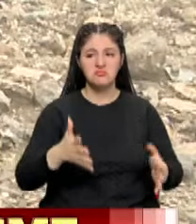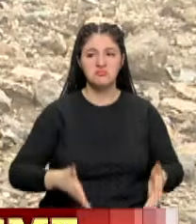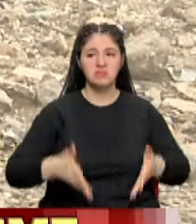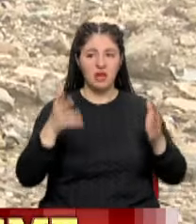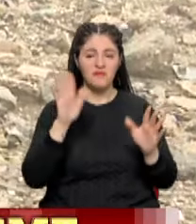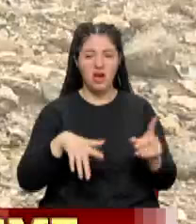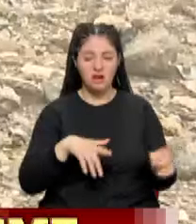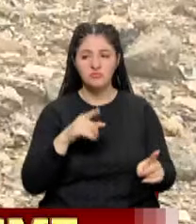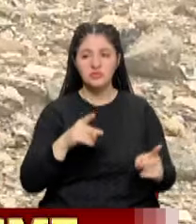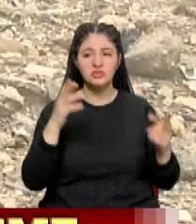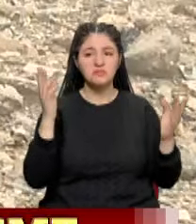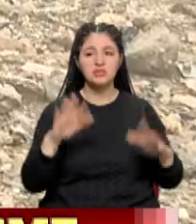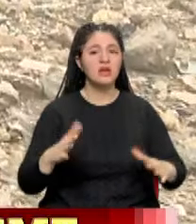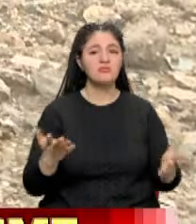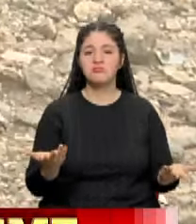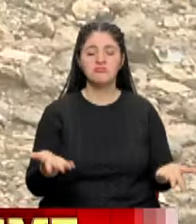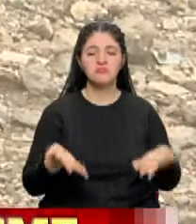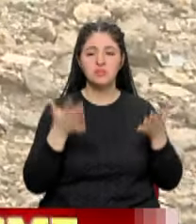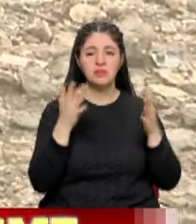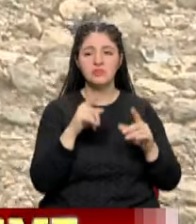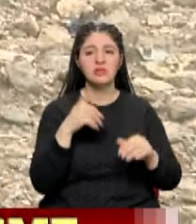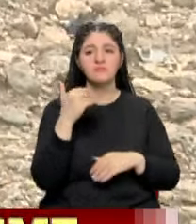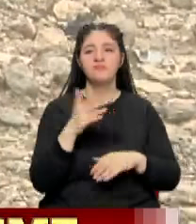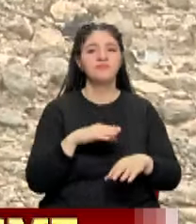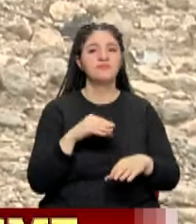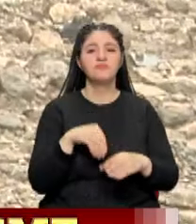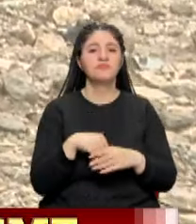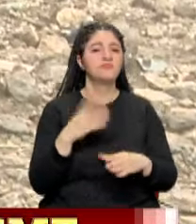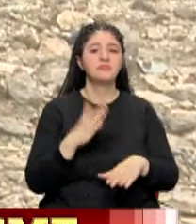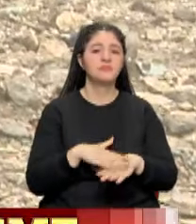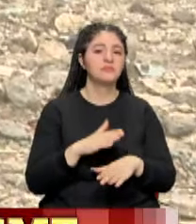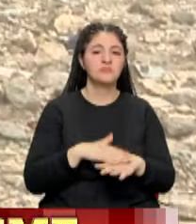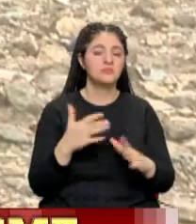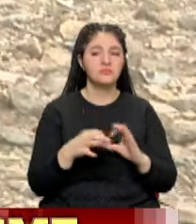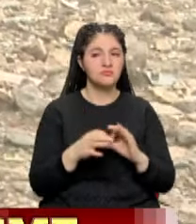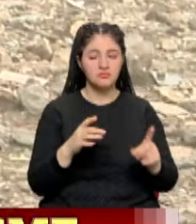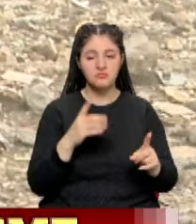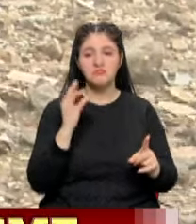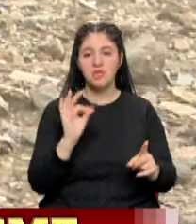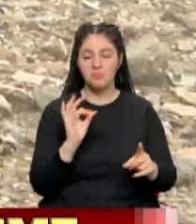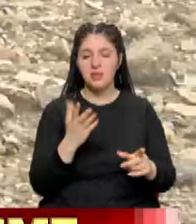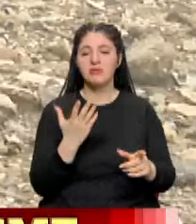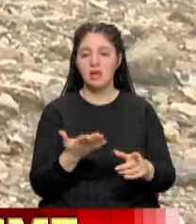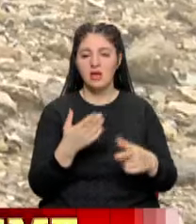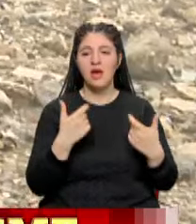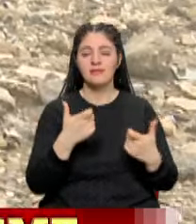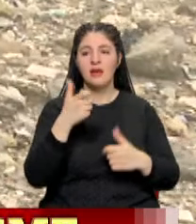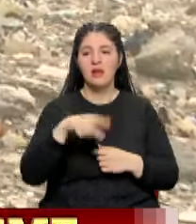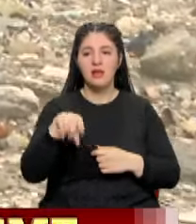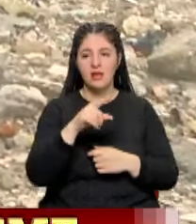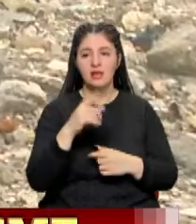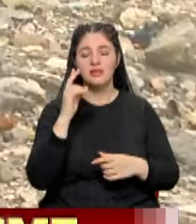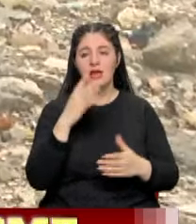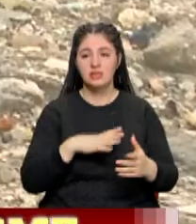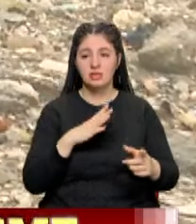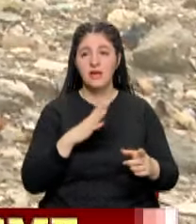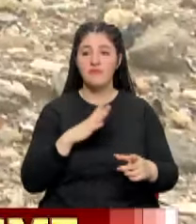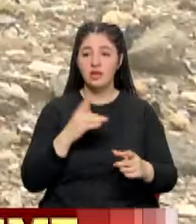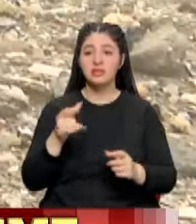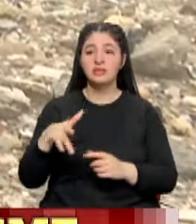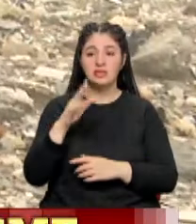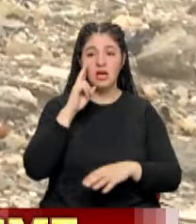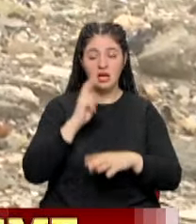var. Bu yapılar hani bundan sonrası için neler yapılacağıyla ilgili elbette Hataylıların, Antakyalıların da istekleri var.